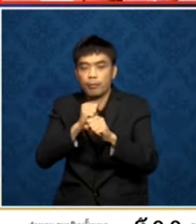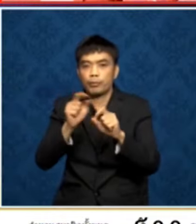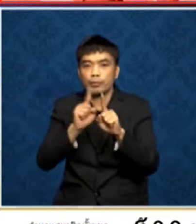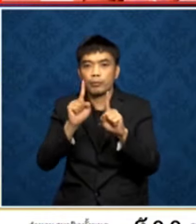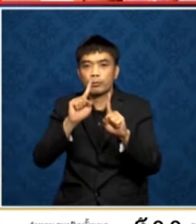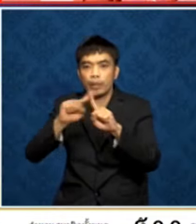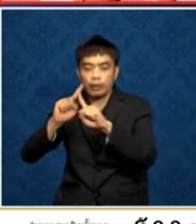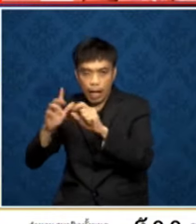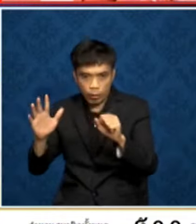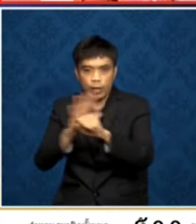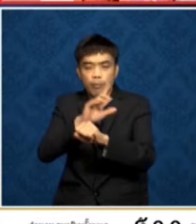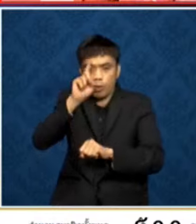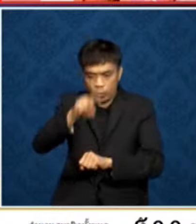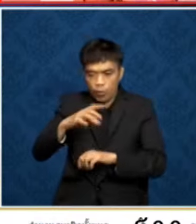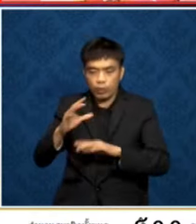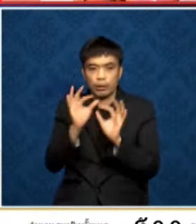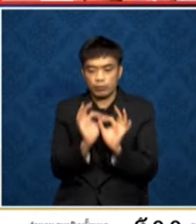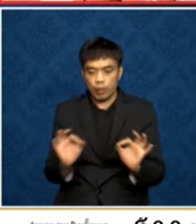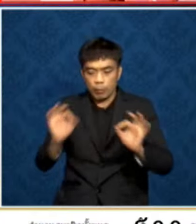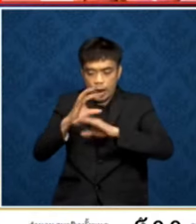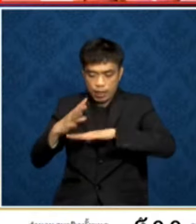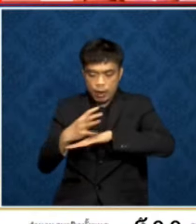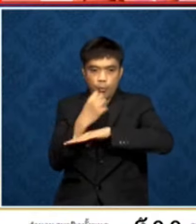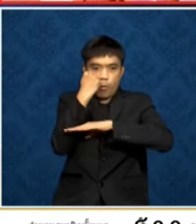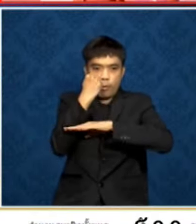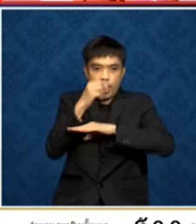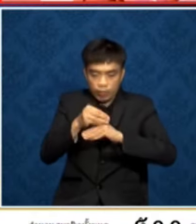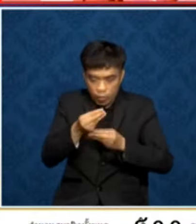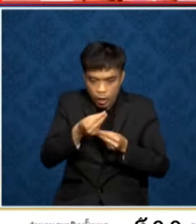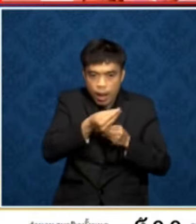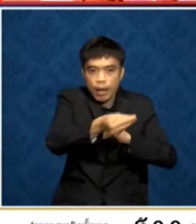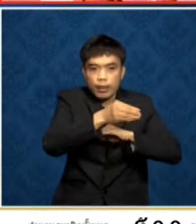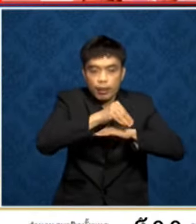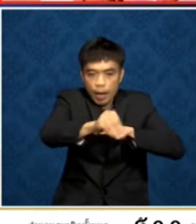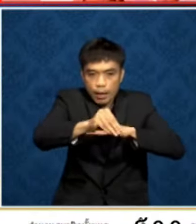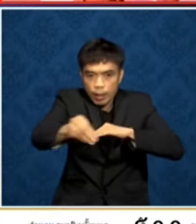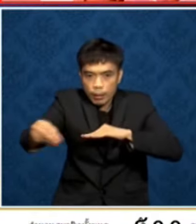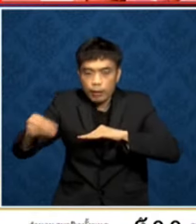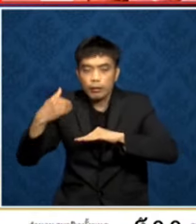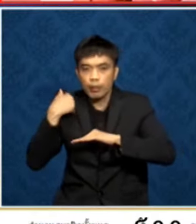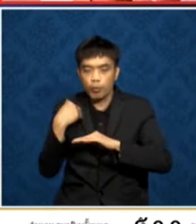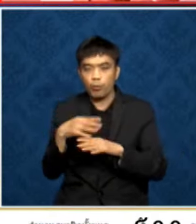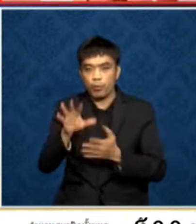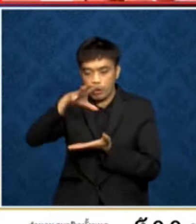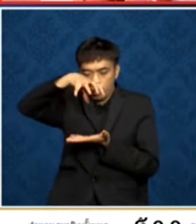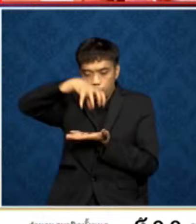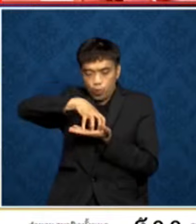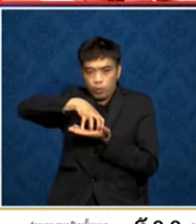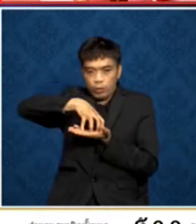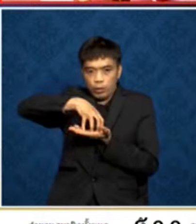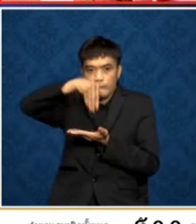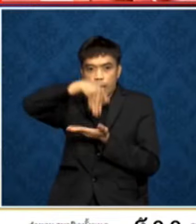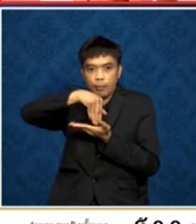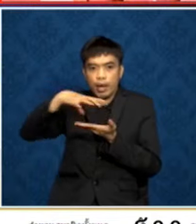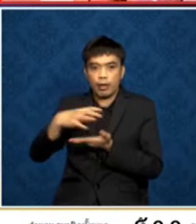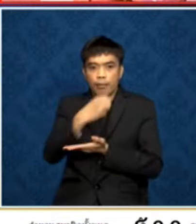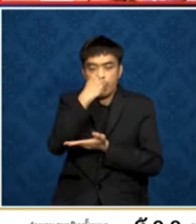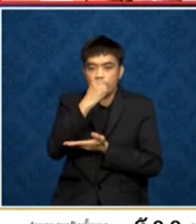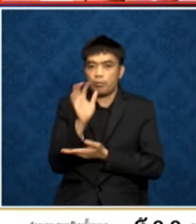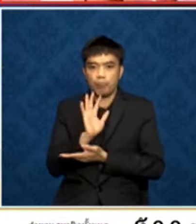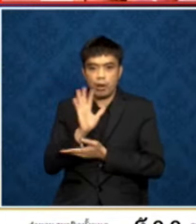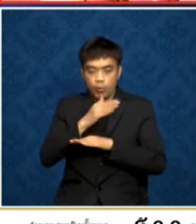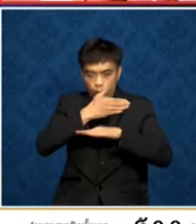กระจายอำนาจและลดทอนความเข้มข้นของการรวมศูนย์อำนาจโดยการจัดจัดสรรและ